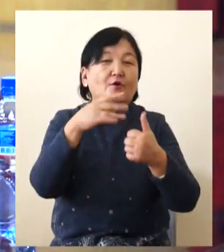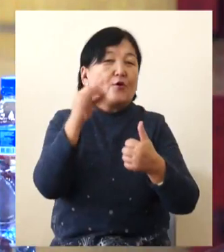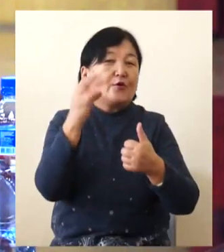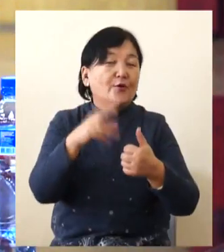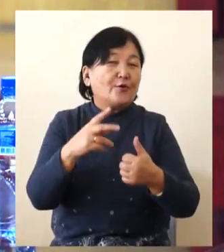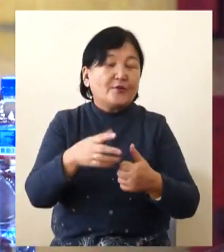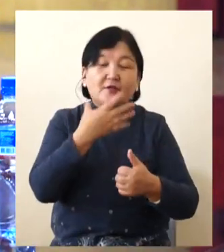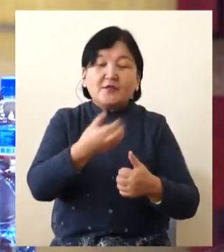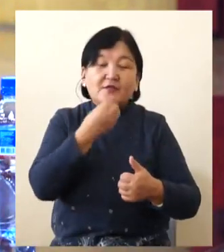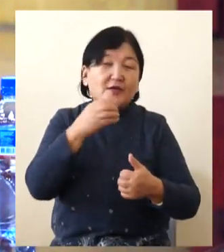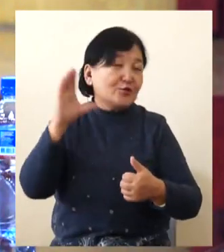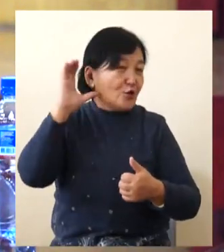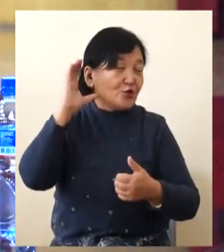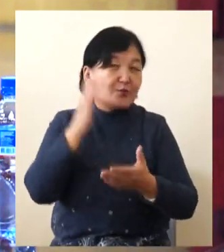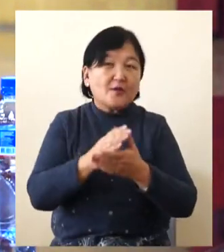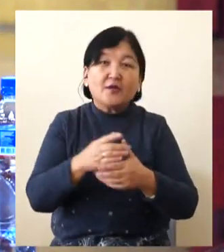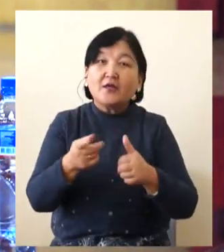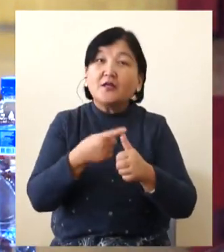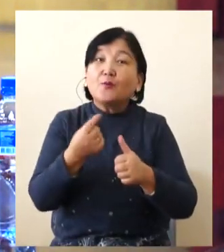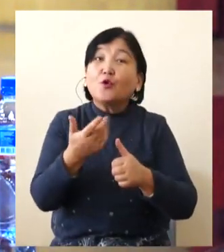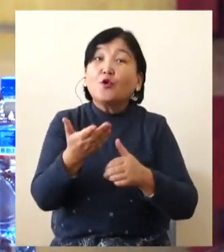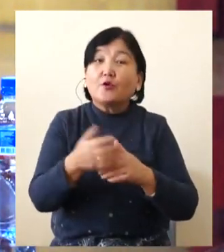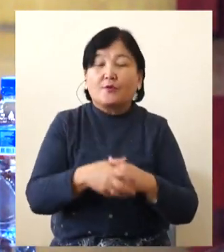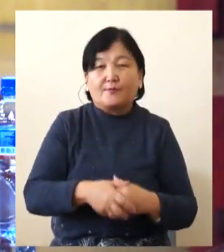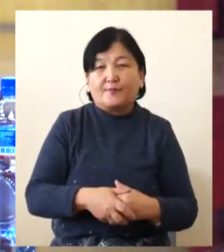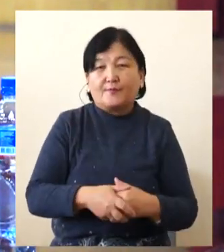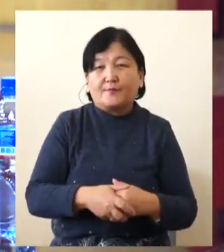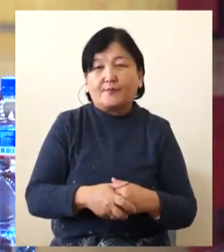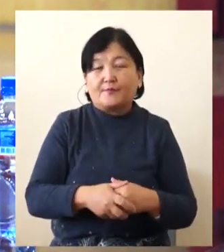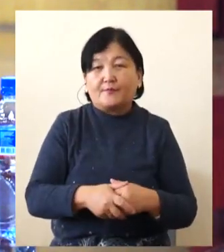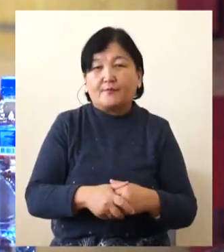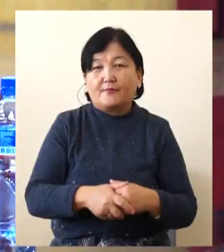сайхан сонсогдож байгаа л. Гэтэ хэний мөнгө?